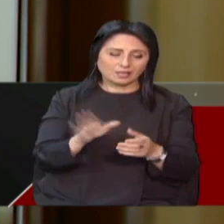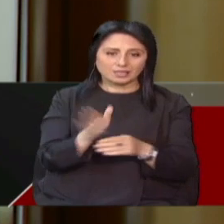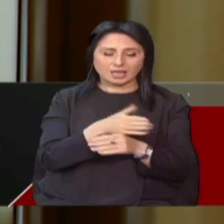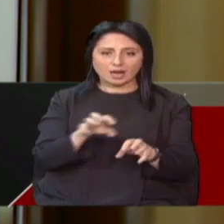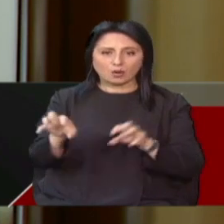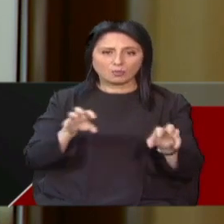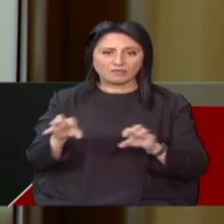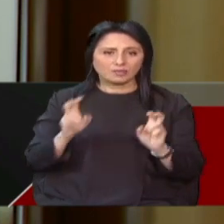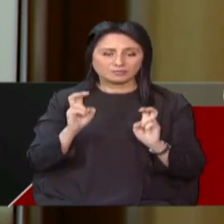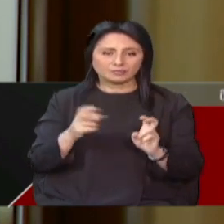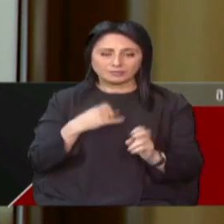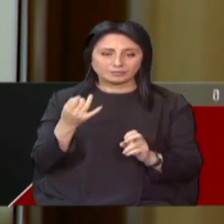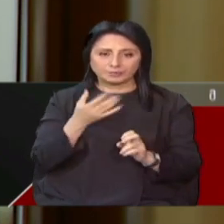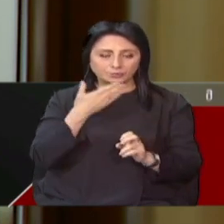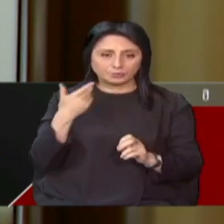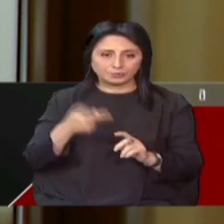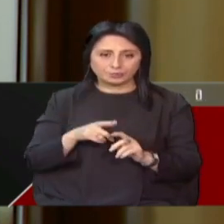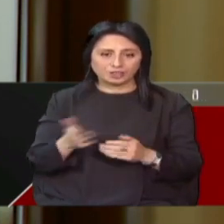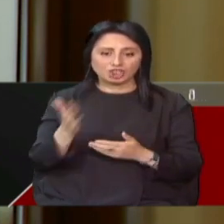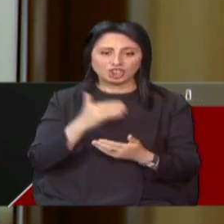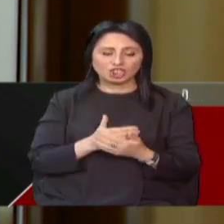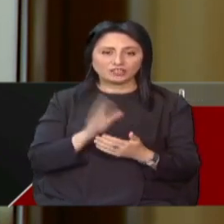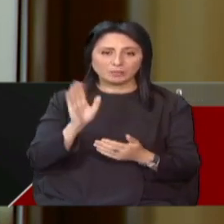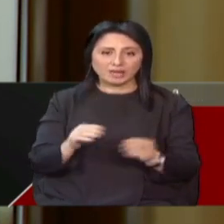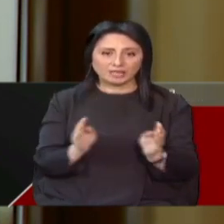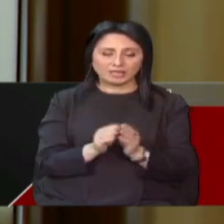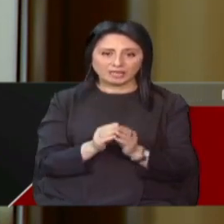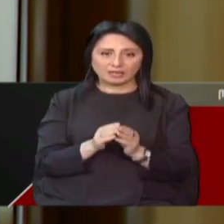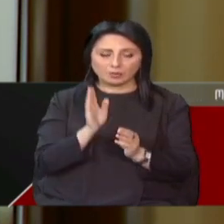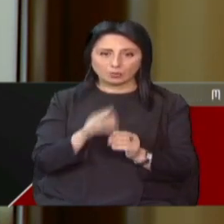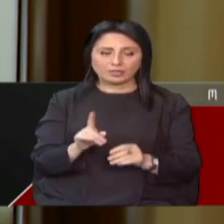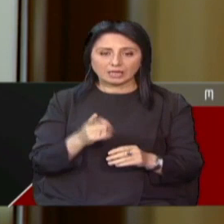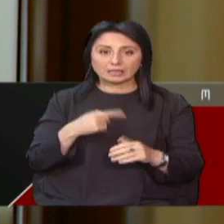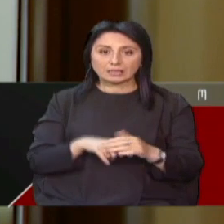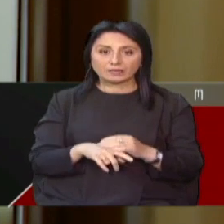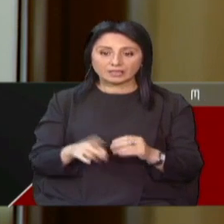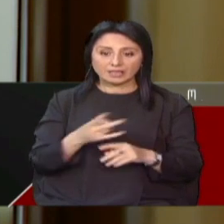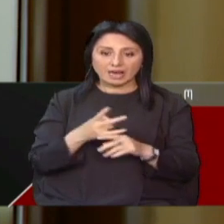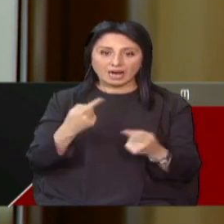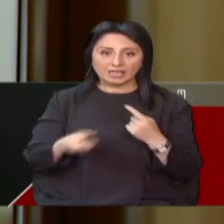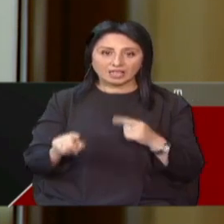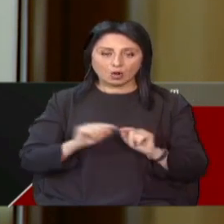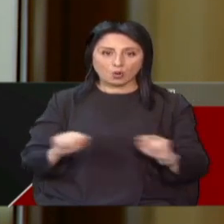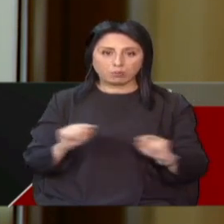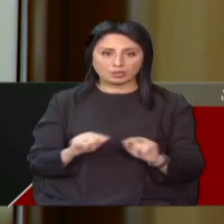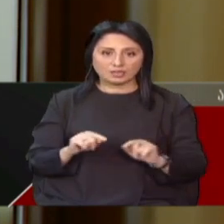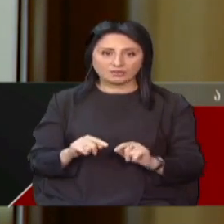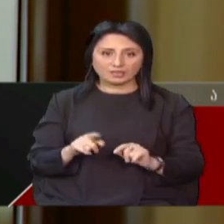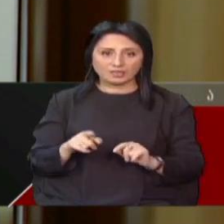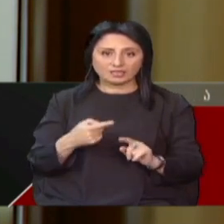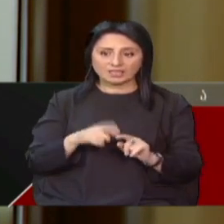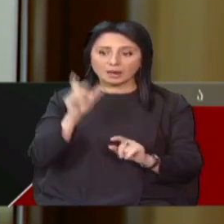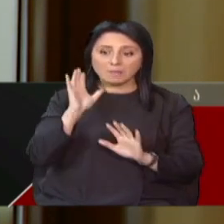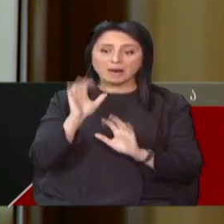ცალკეულ ასე ვთქვათ სუბიექტებად საბოლოო ჯამში შედეგი იქნება მაინც იგივე, რადგანაც რადიკალურ ოპოზიციას